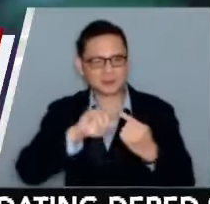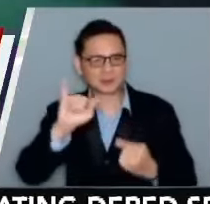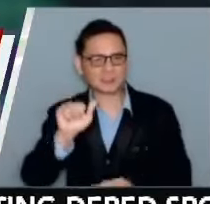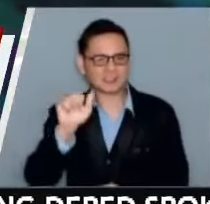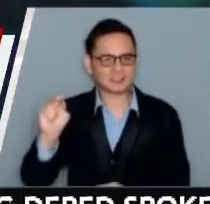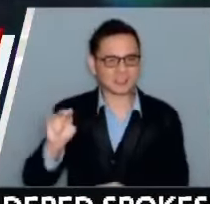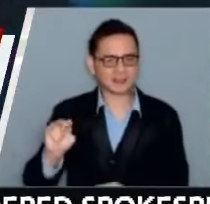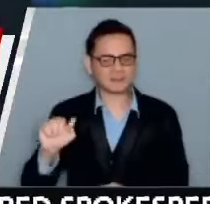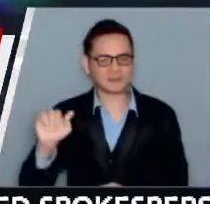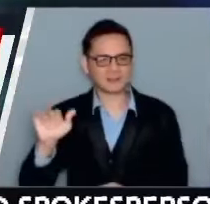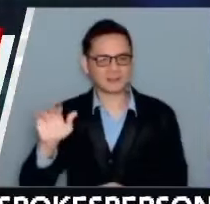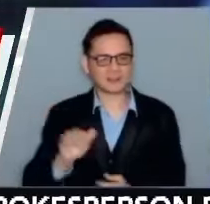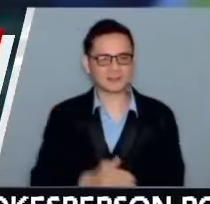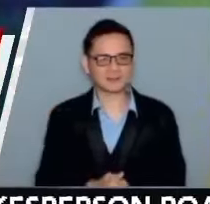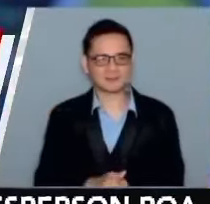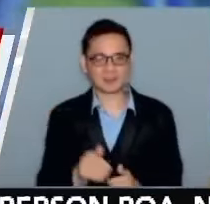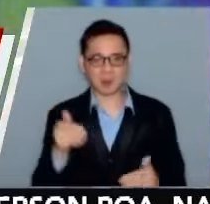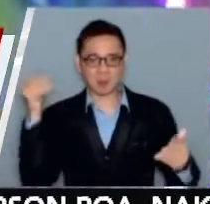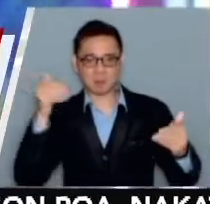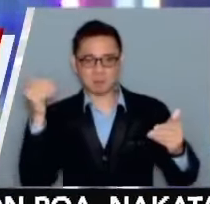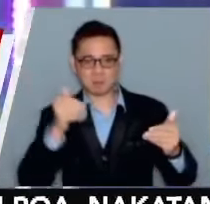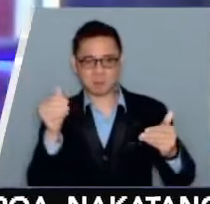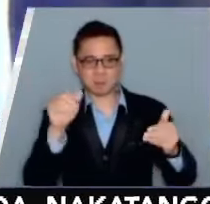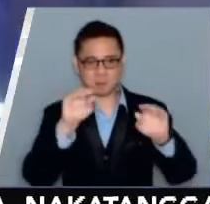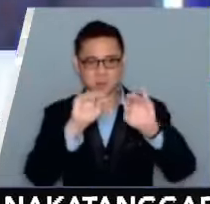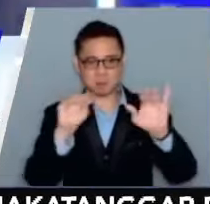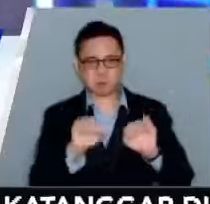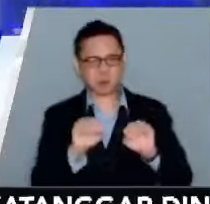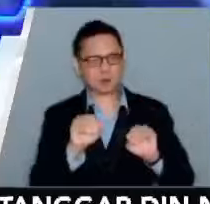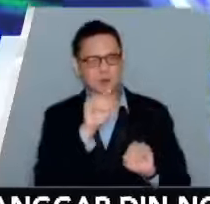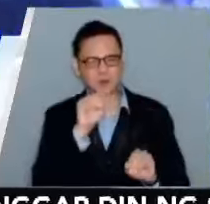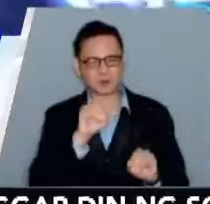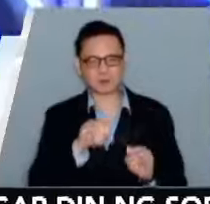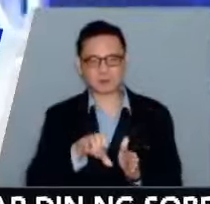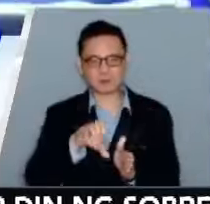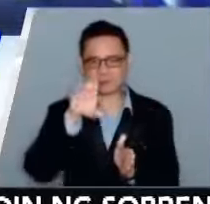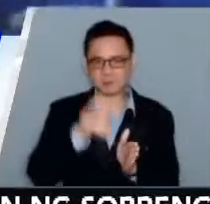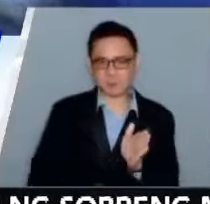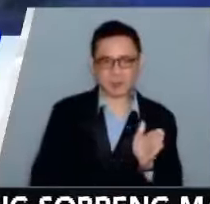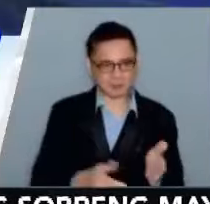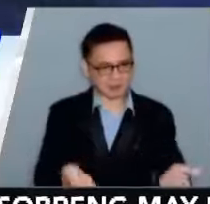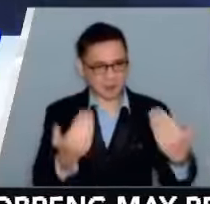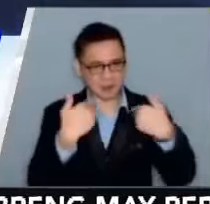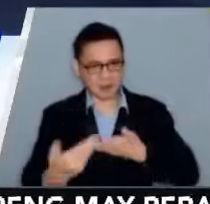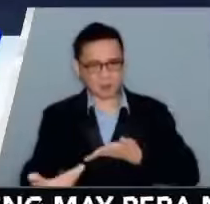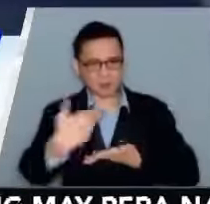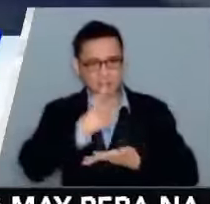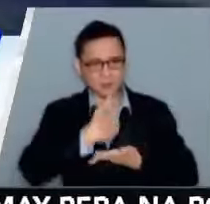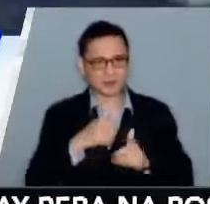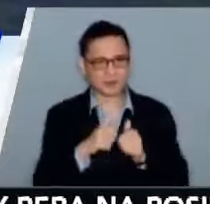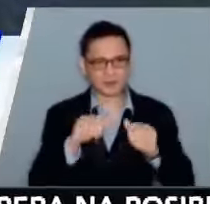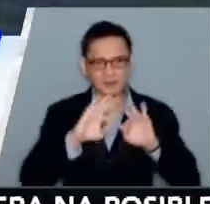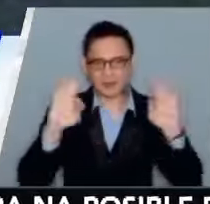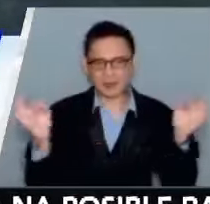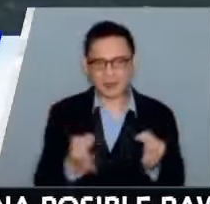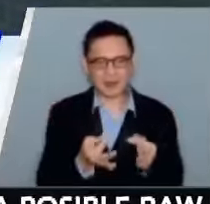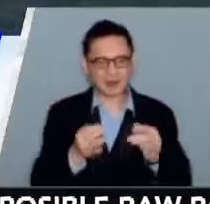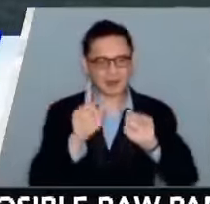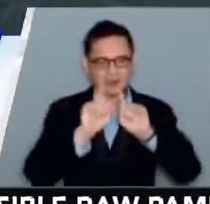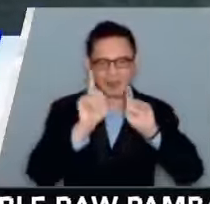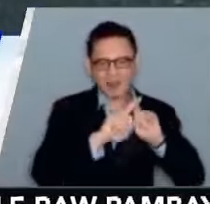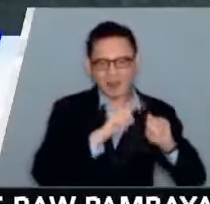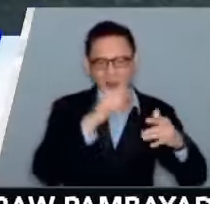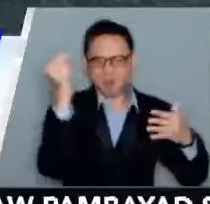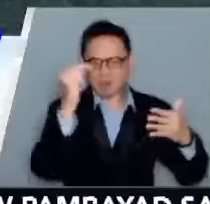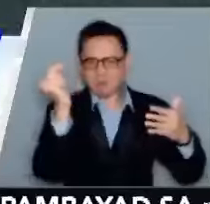Pasko, swak sa budget puntahan itong Carnival at Bazaar kasama ang inyong pamilya, mga kaibigan o kahit tulad ko